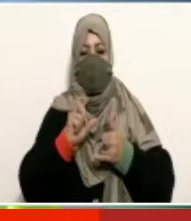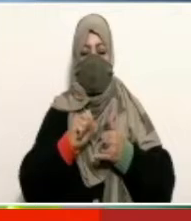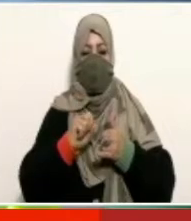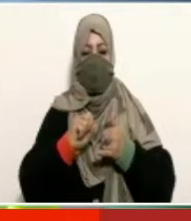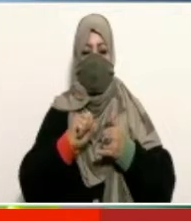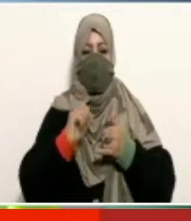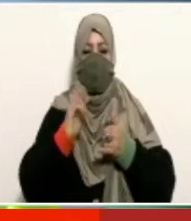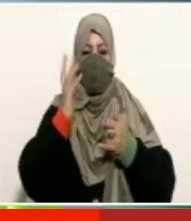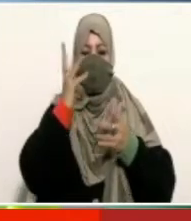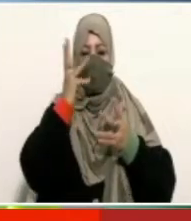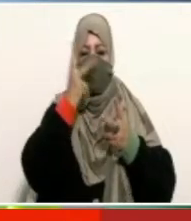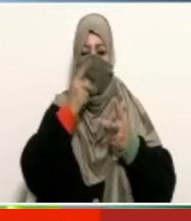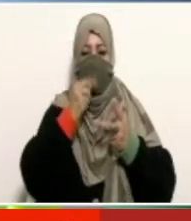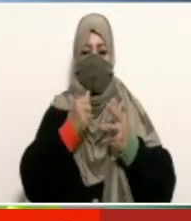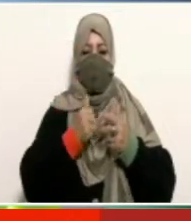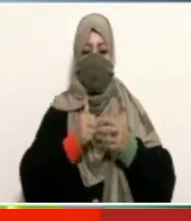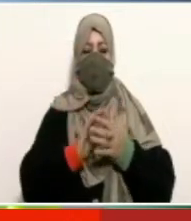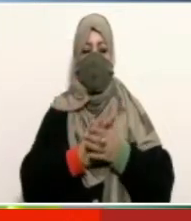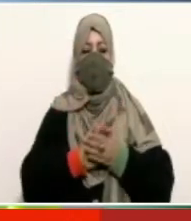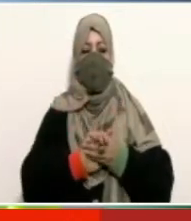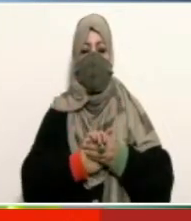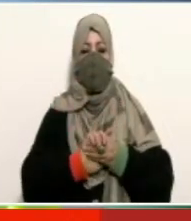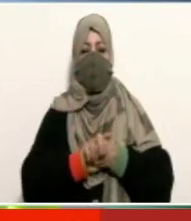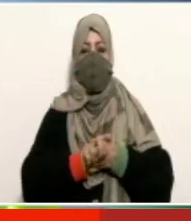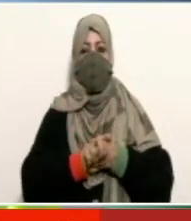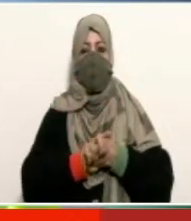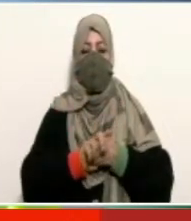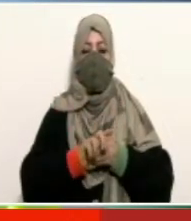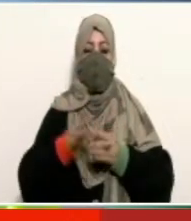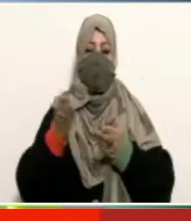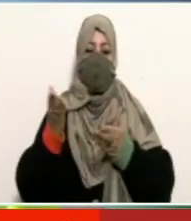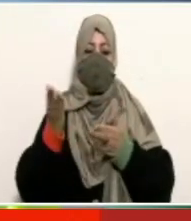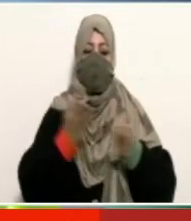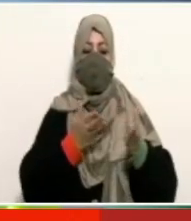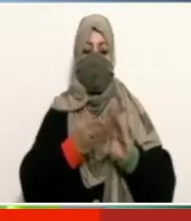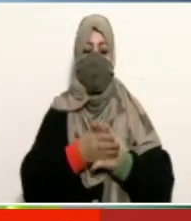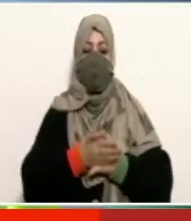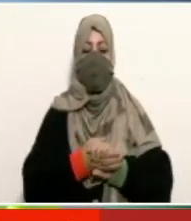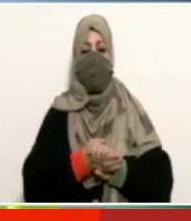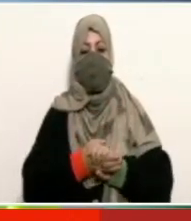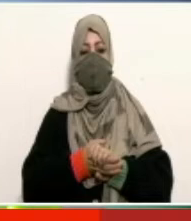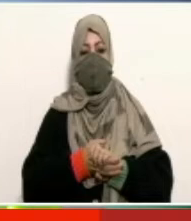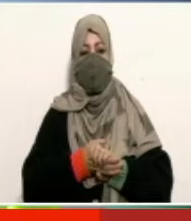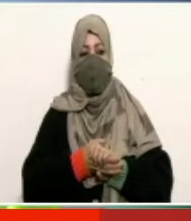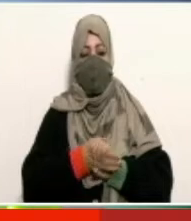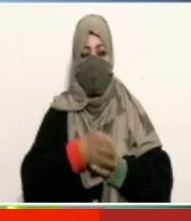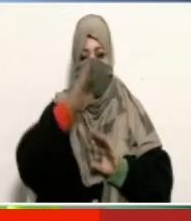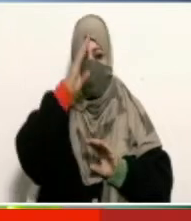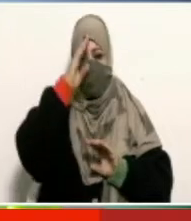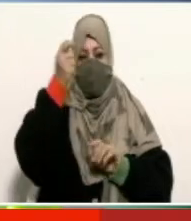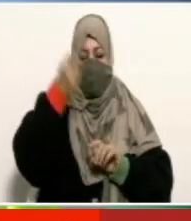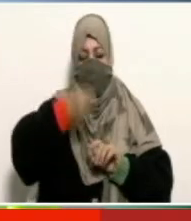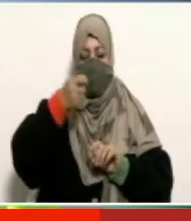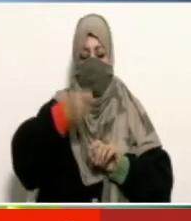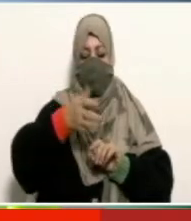أخ محمد مرحبا بك، أهلا وسهلا بك أخ محمد، تفضل. ما